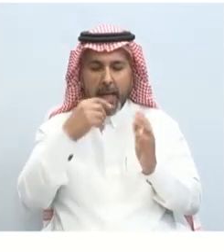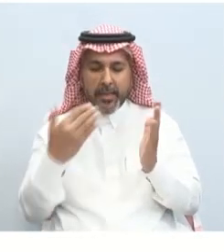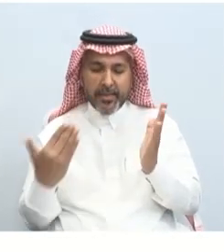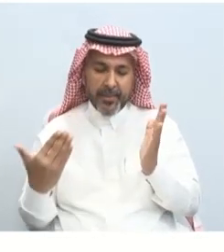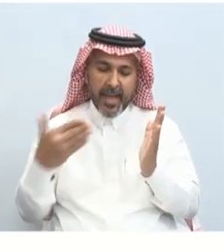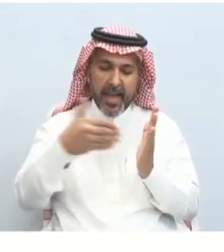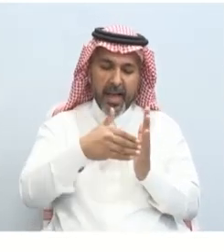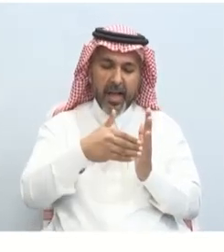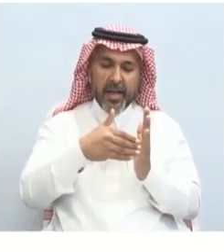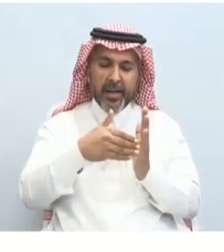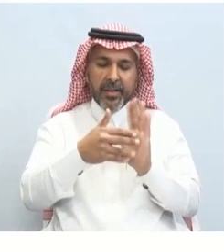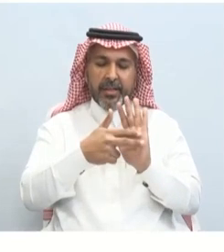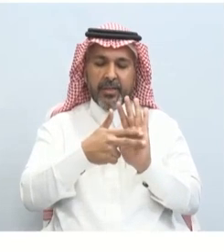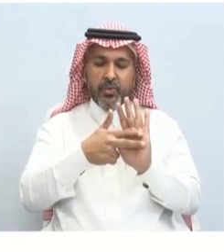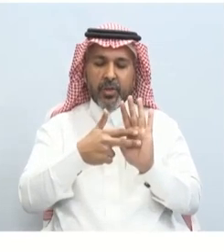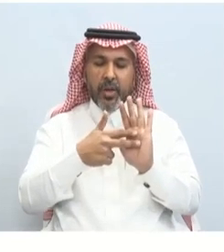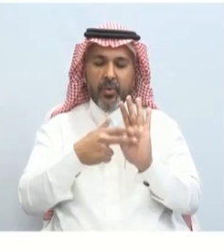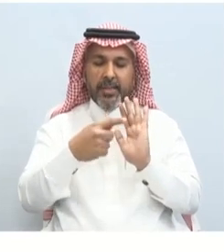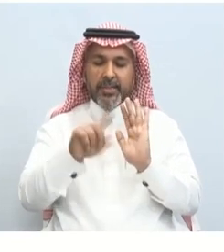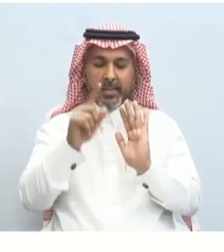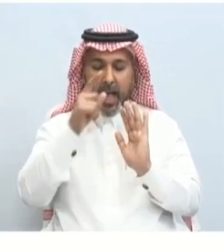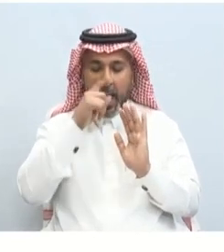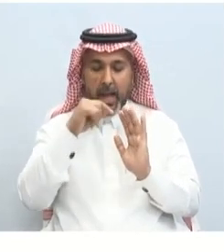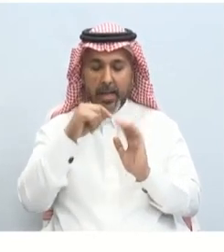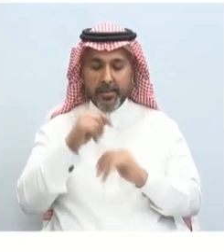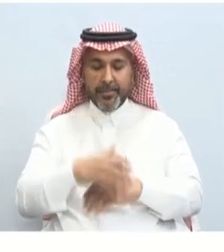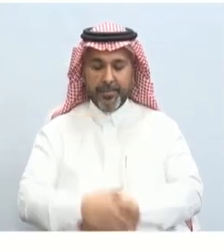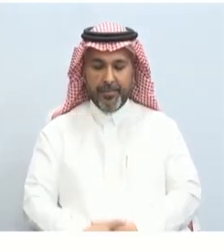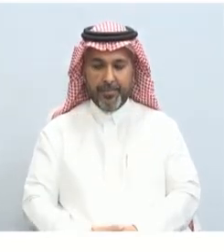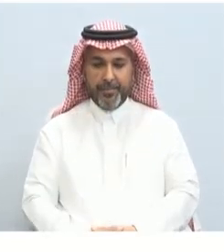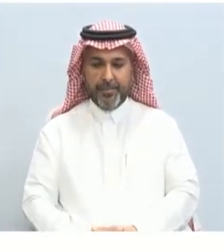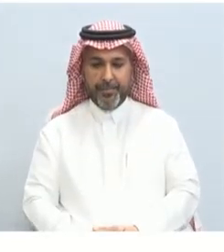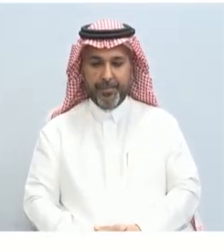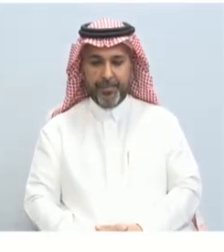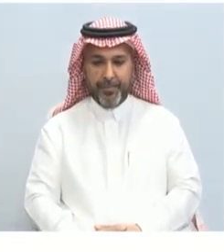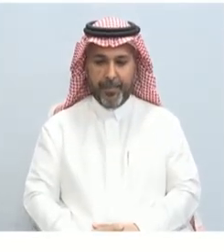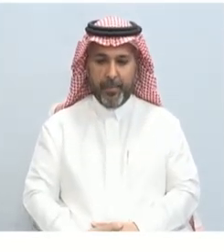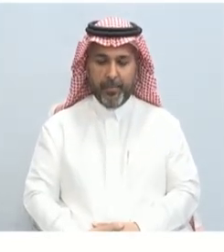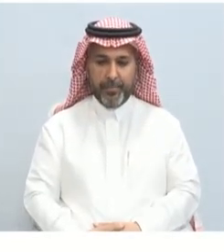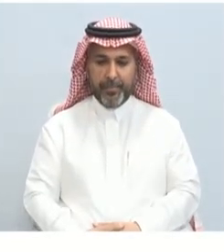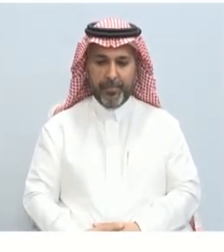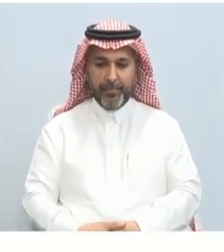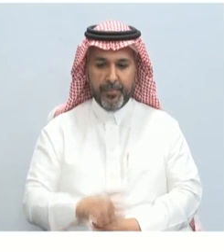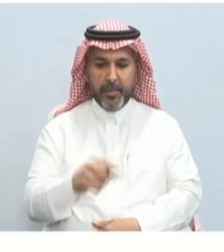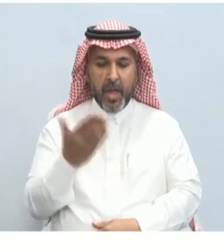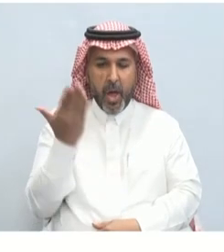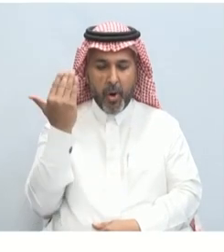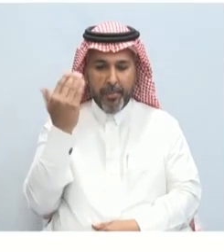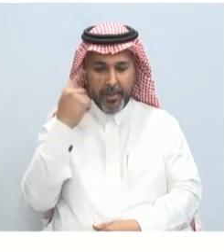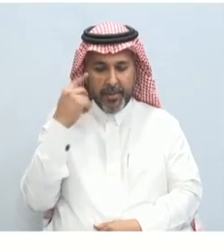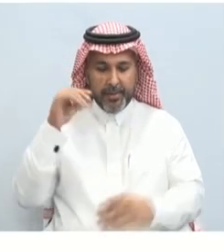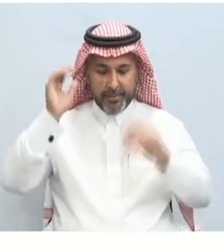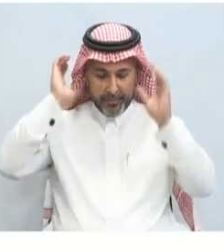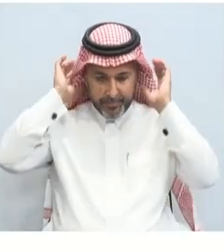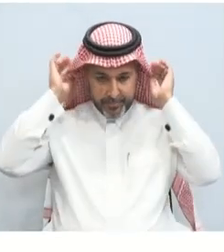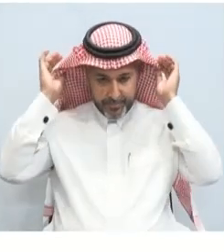المقدمات بغض النظر عن صدق مضمون قضاياه او كذبها هذا ما تكلمنا عنه قبل قليل